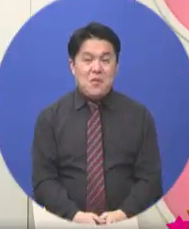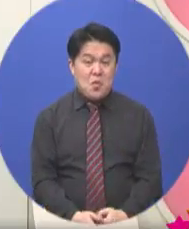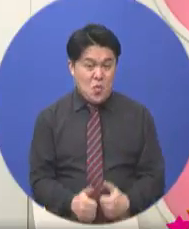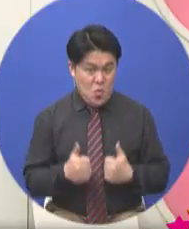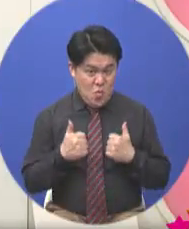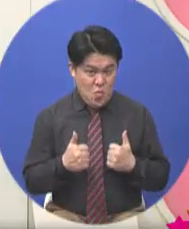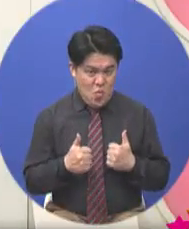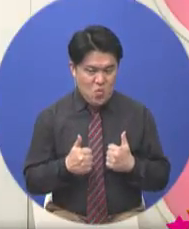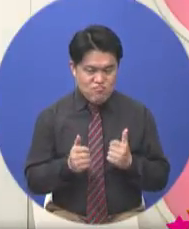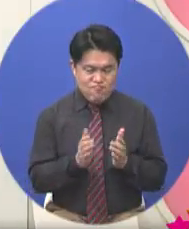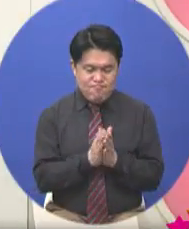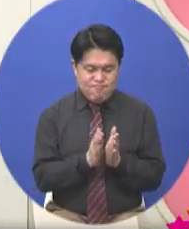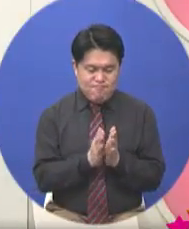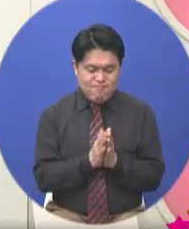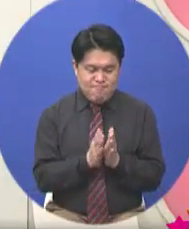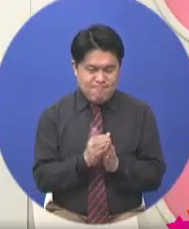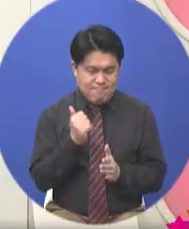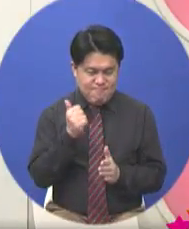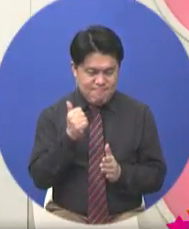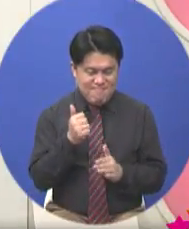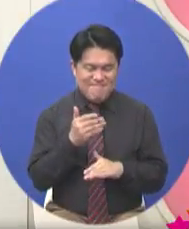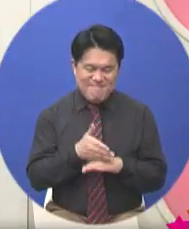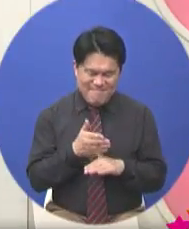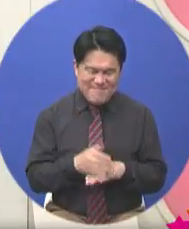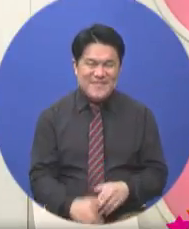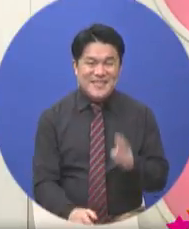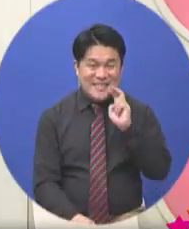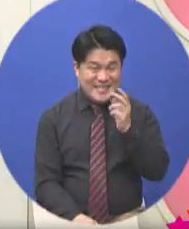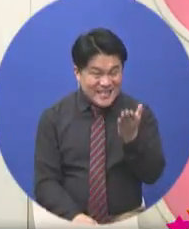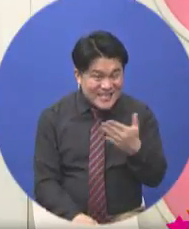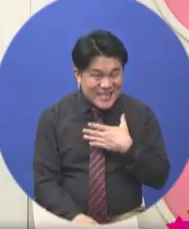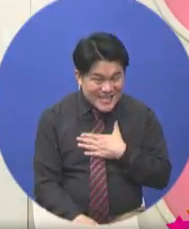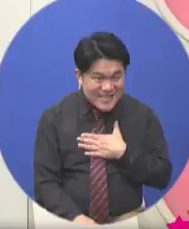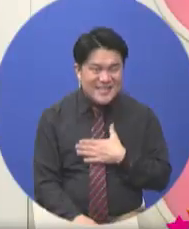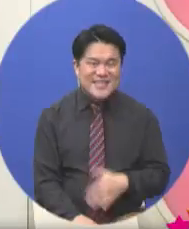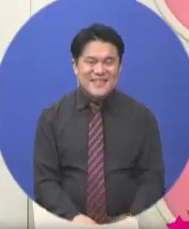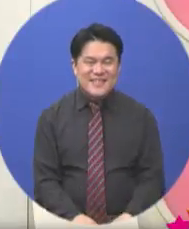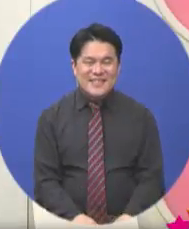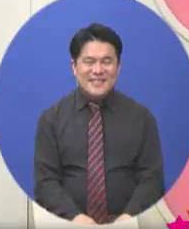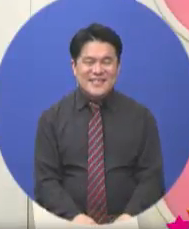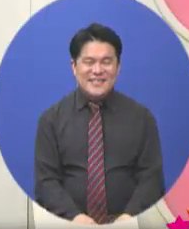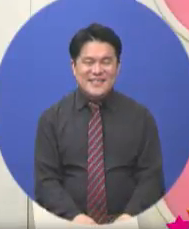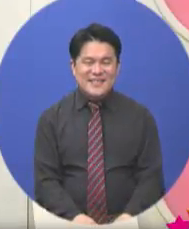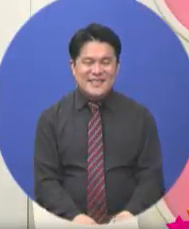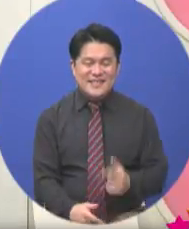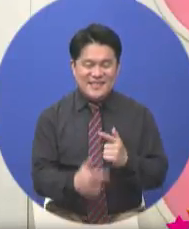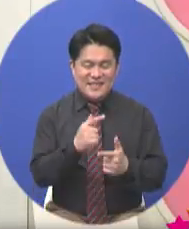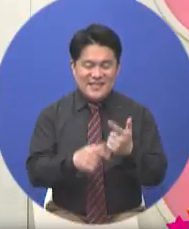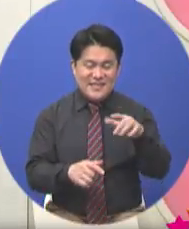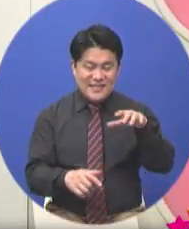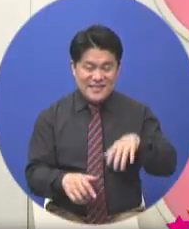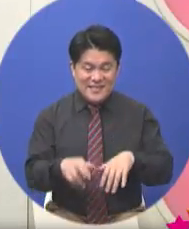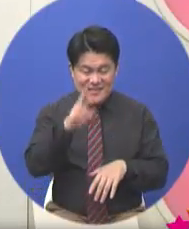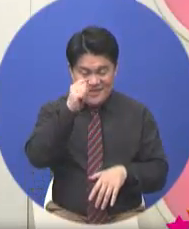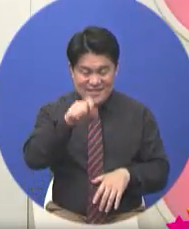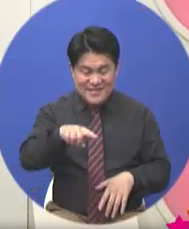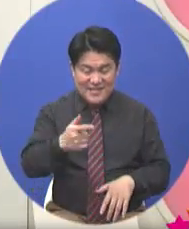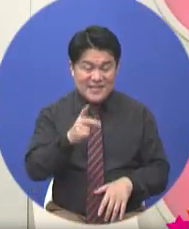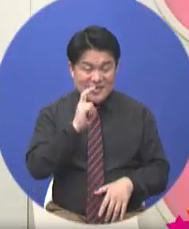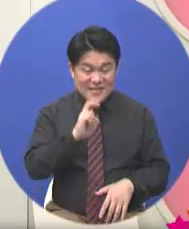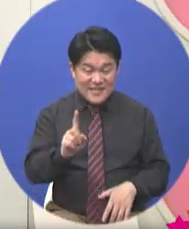아, 역시나. 그러시구나. 박수 보냅니다. 네, 고맙습니다. 자, 음악 드리겠습니다. 예. 자, 목포에서